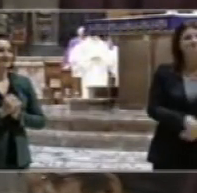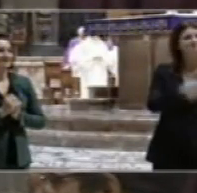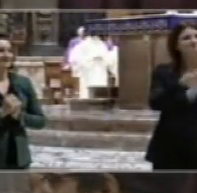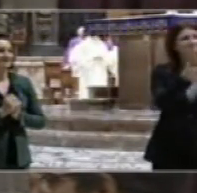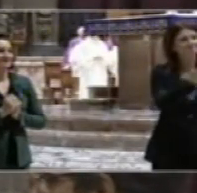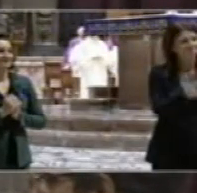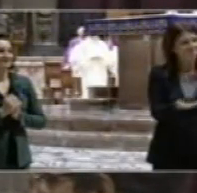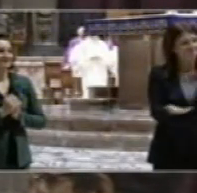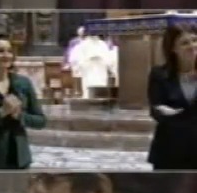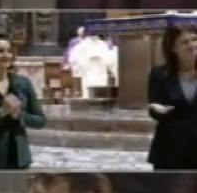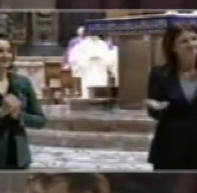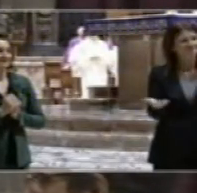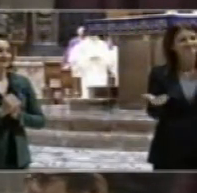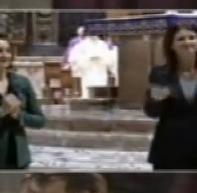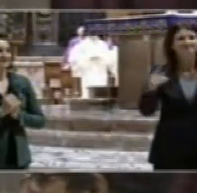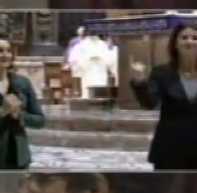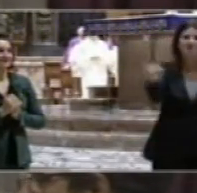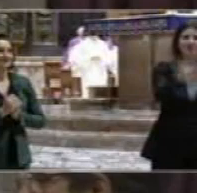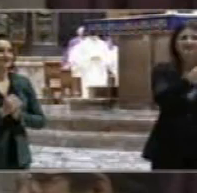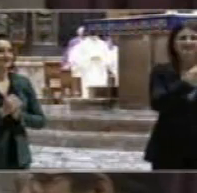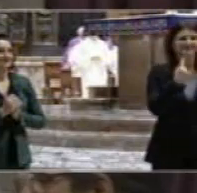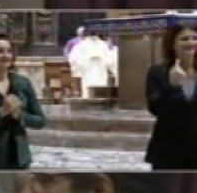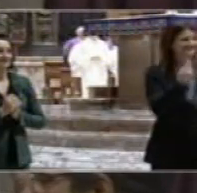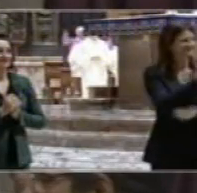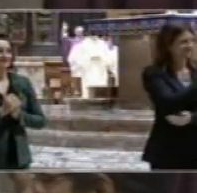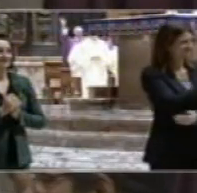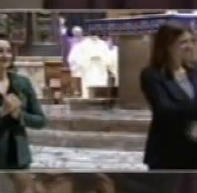Benvenuti a tutti.